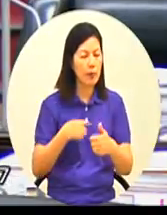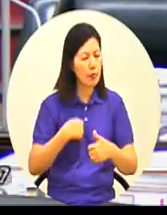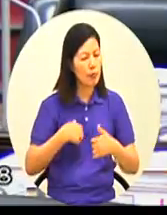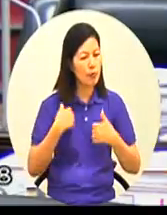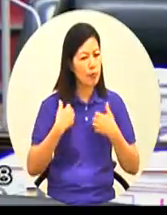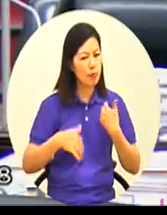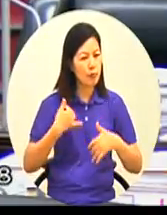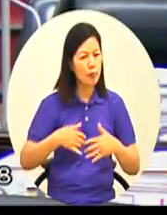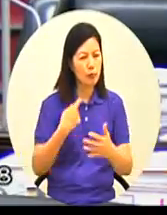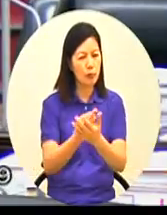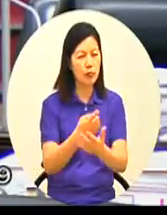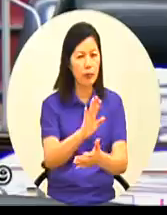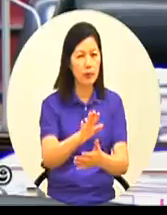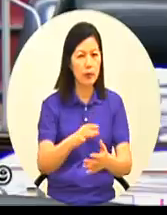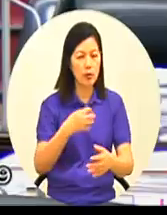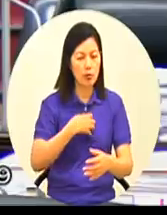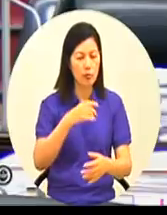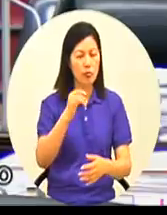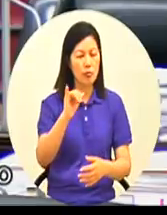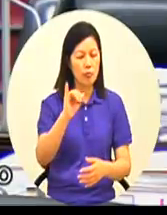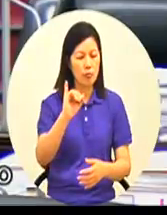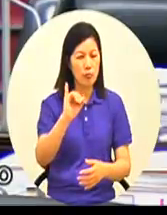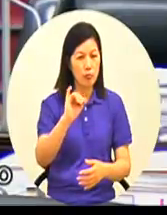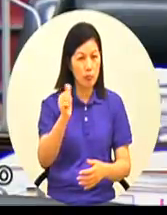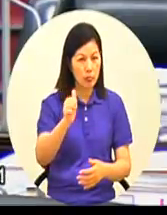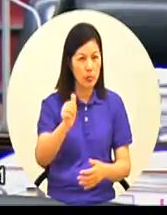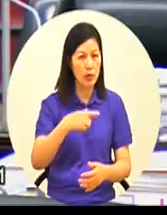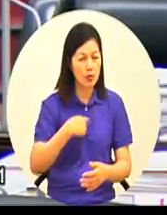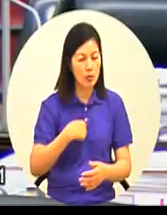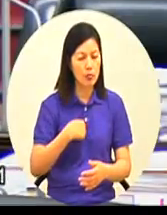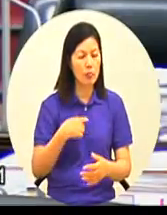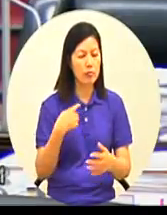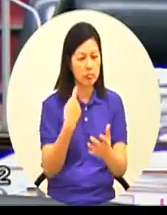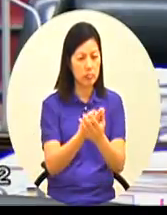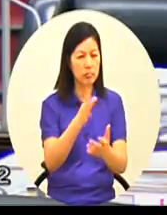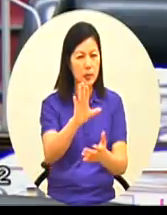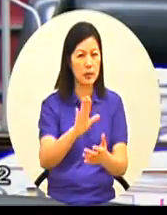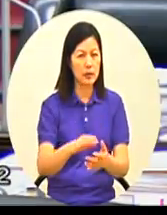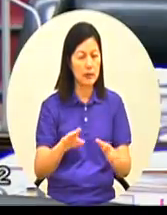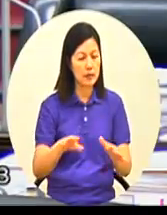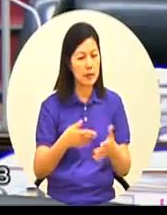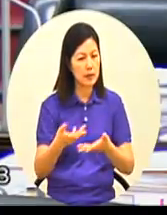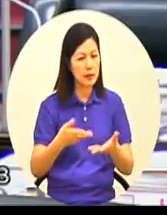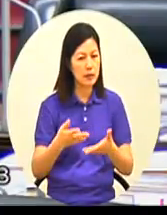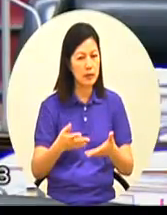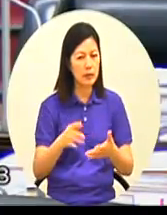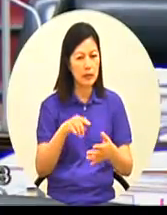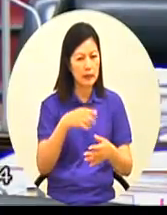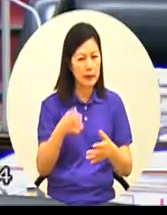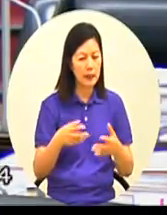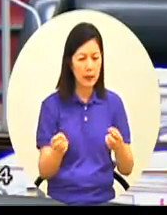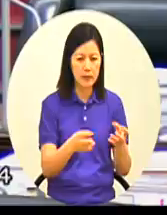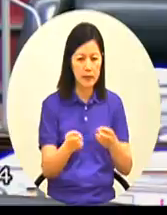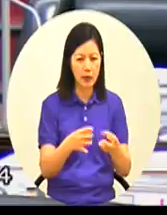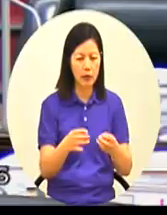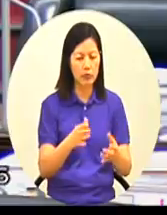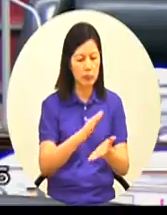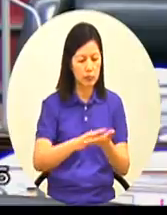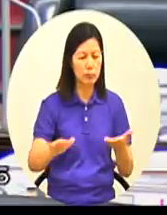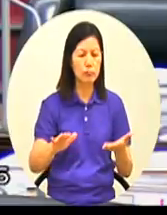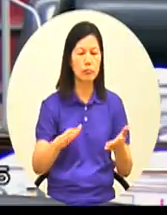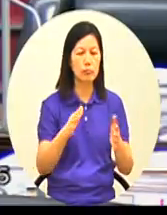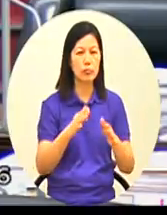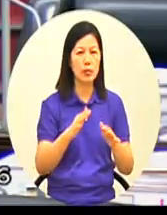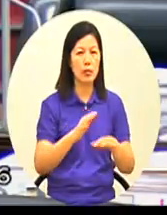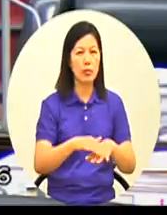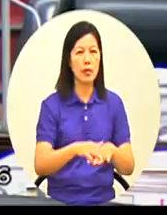跟这个吴益政议员我们都有去哦，我们都想说，哎，这件事情可能会在这一个平台上面得到一个解决。但我后